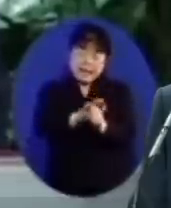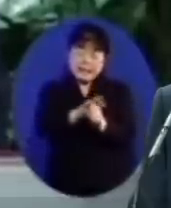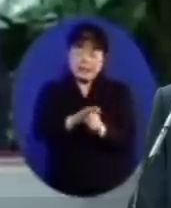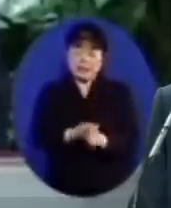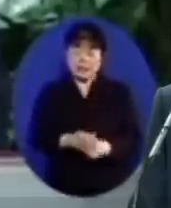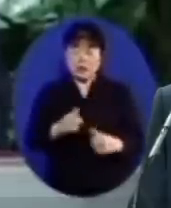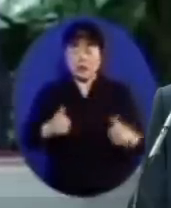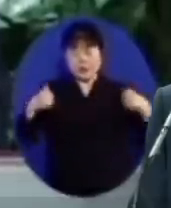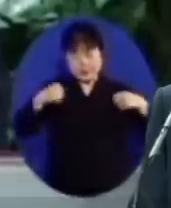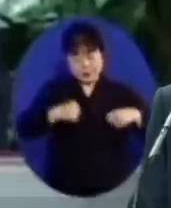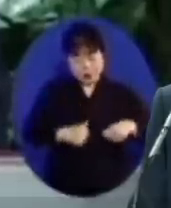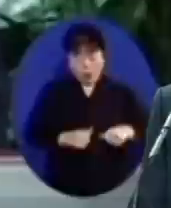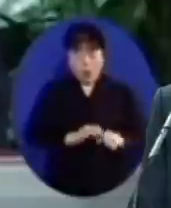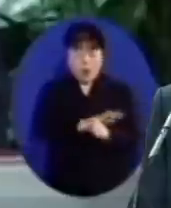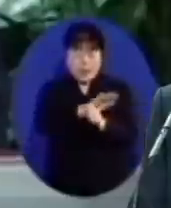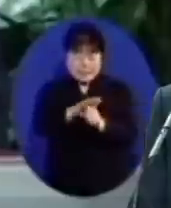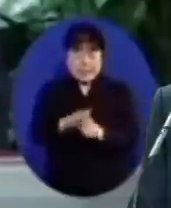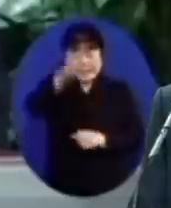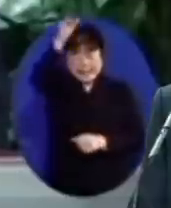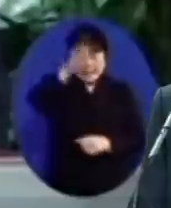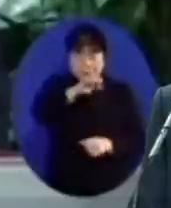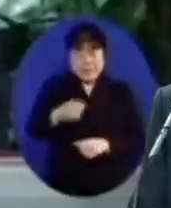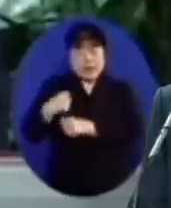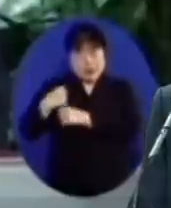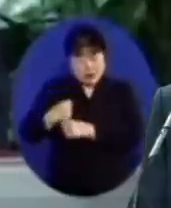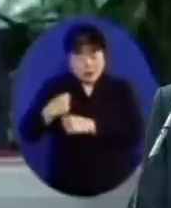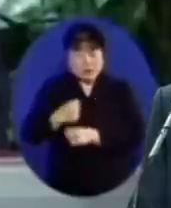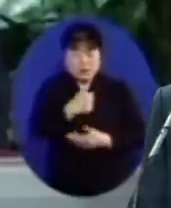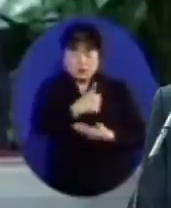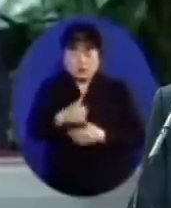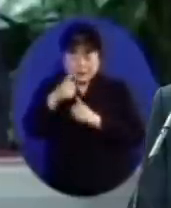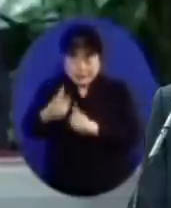옷을 받아입고 사랑의 십자가를 걸머지고